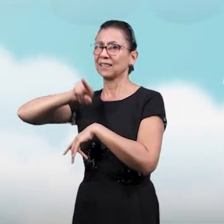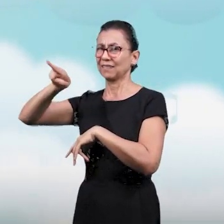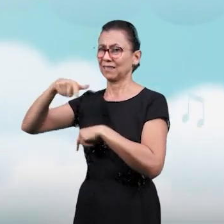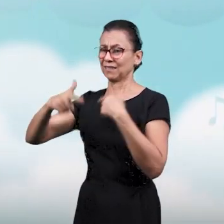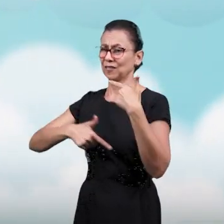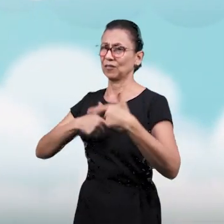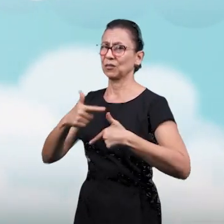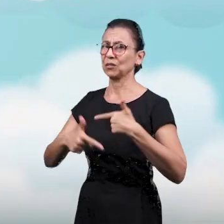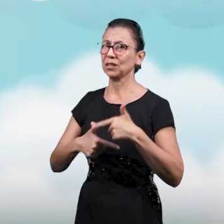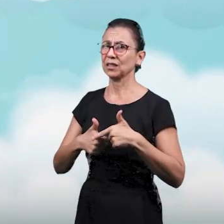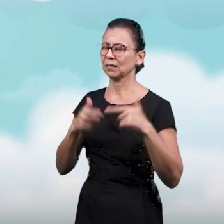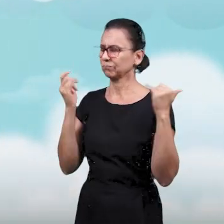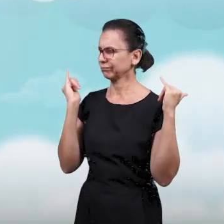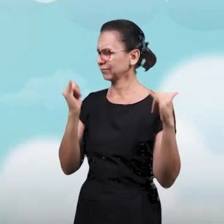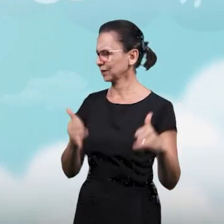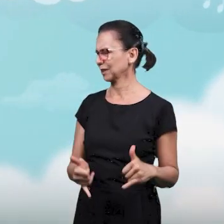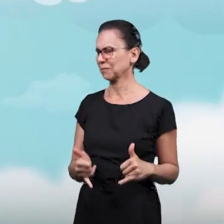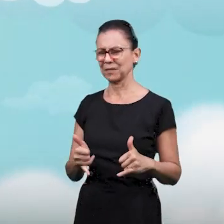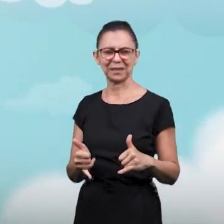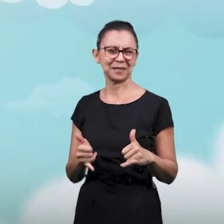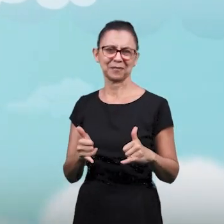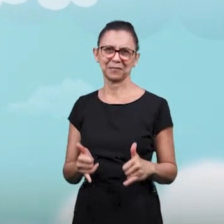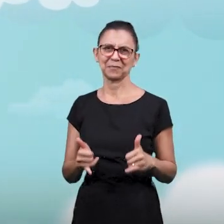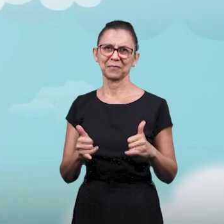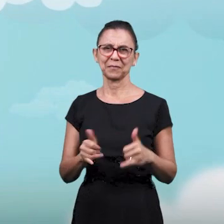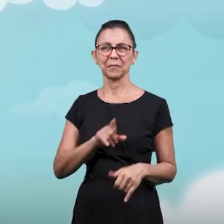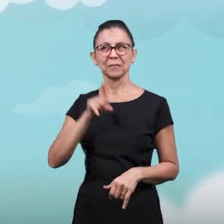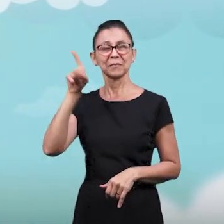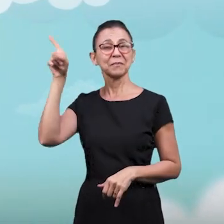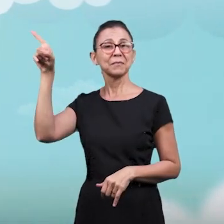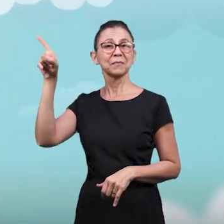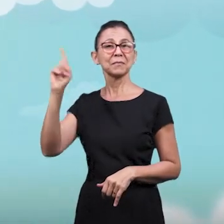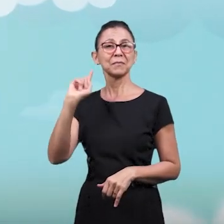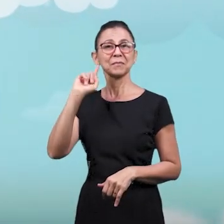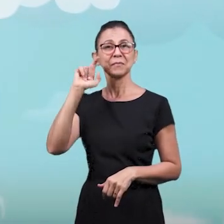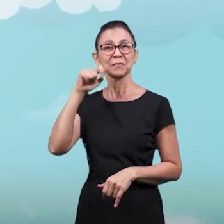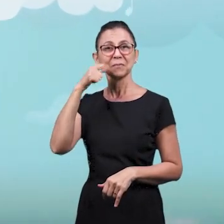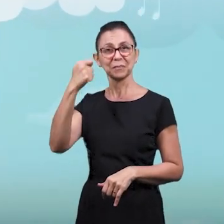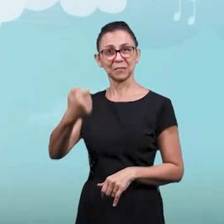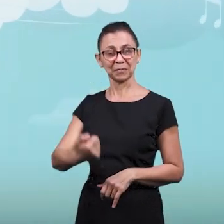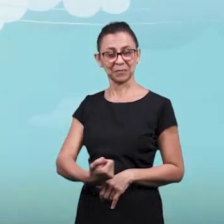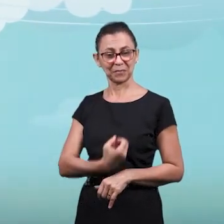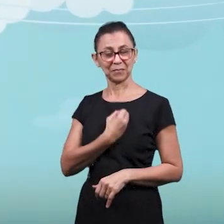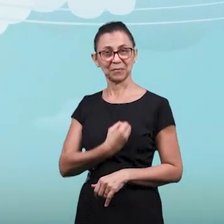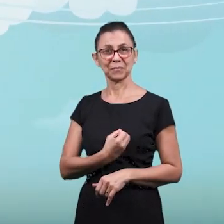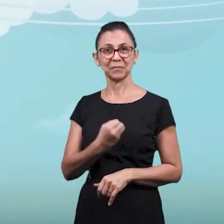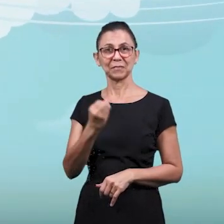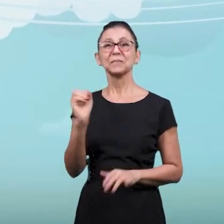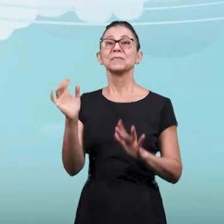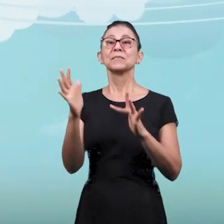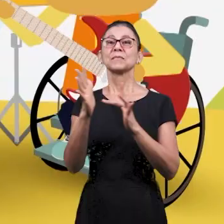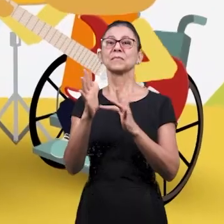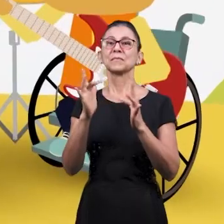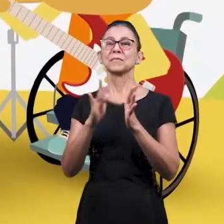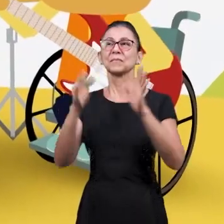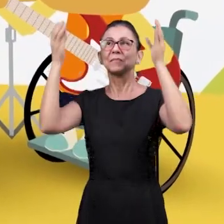Проблемы, испытаний там не будет уже, ибо вы будете вместе с вашим Царем.